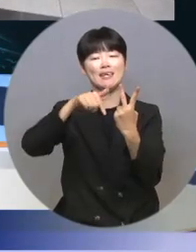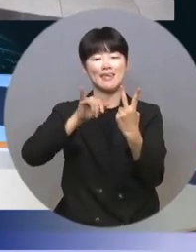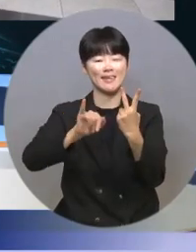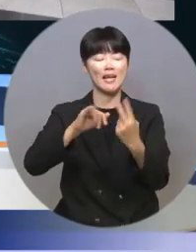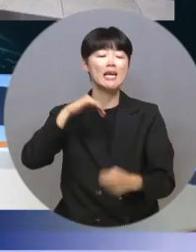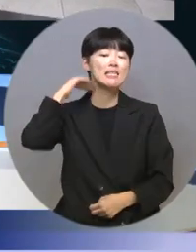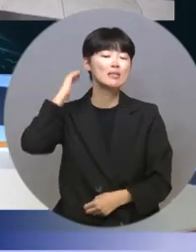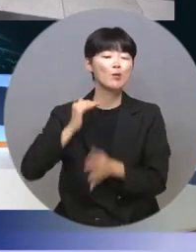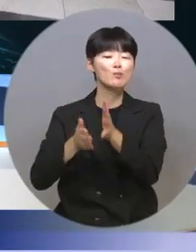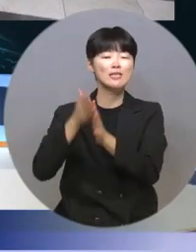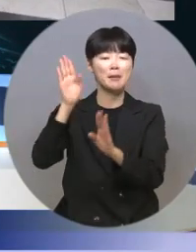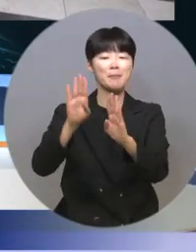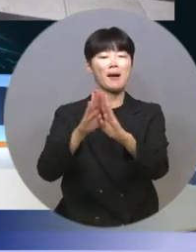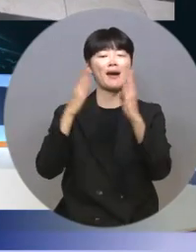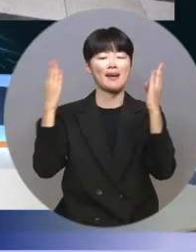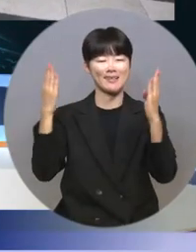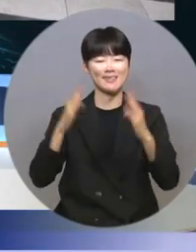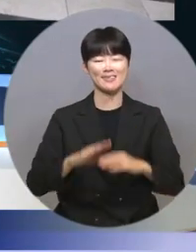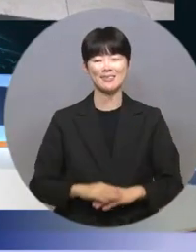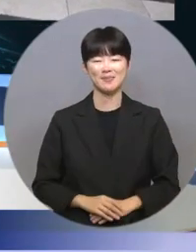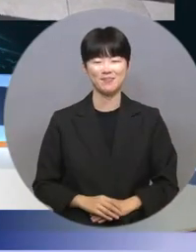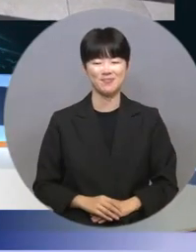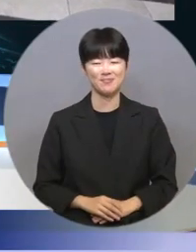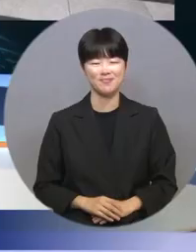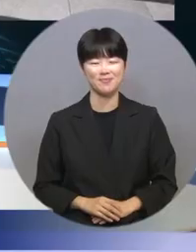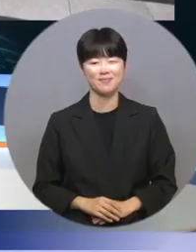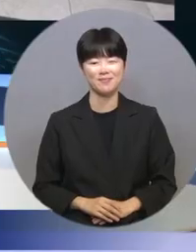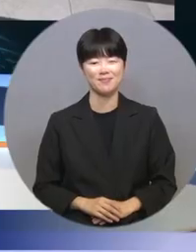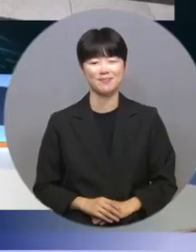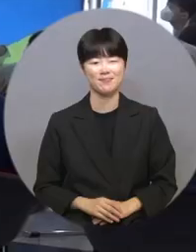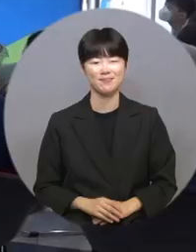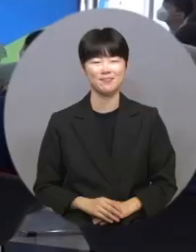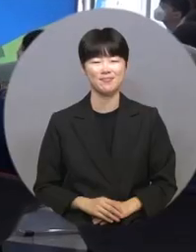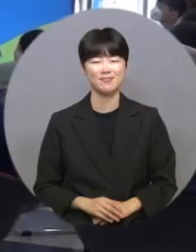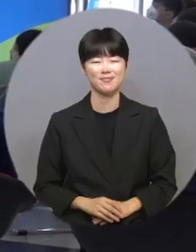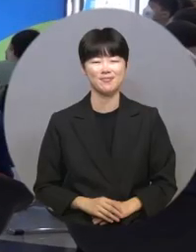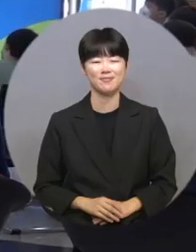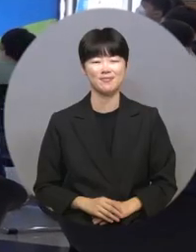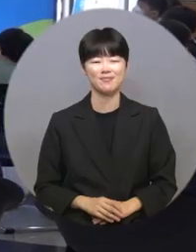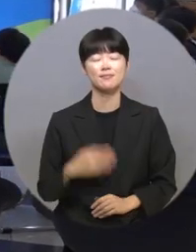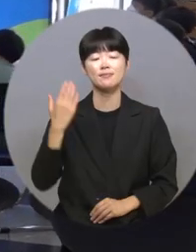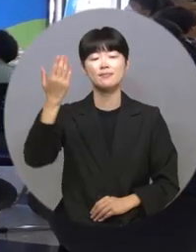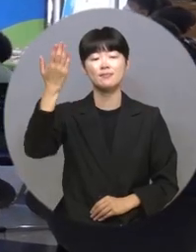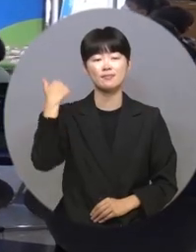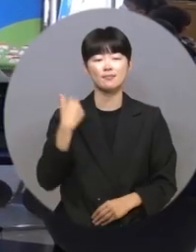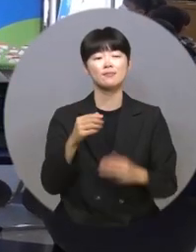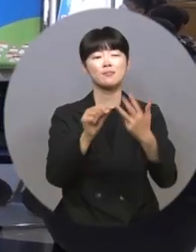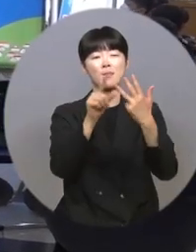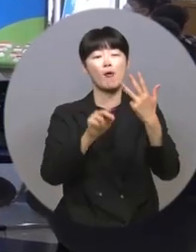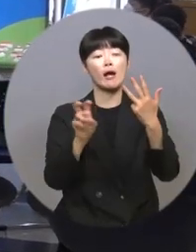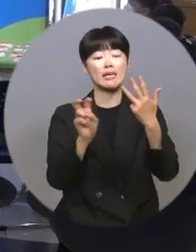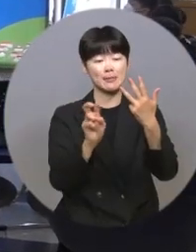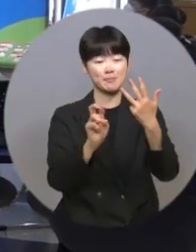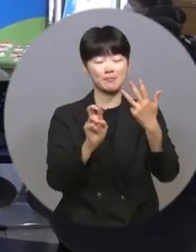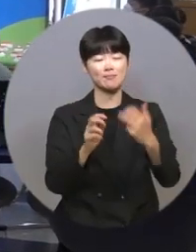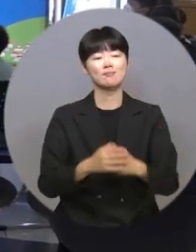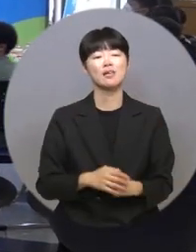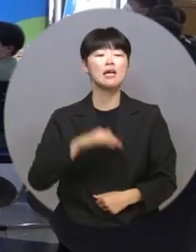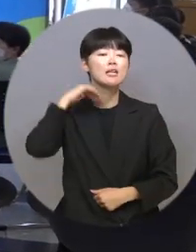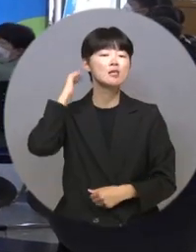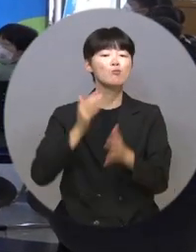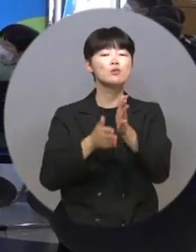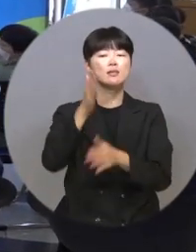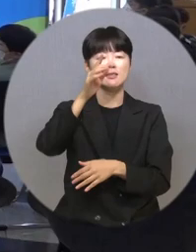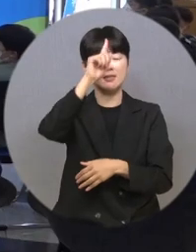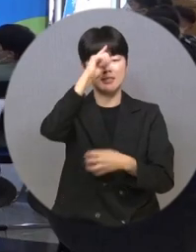열었습니다. 자세한 소식 정우선 기자가 전합니다. 지난 20일 의정부 시청 로비,